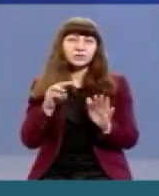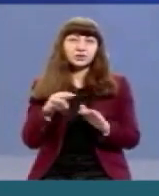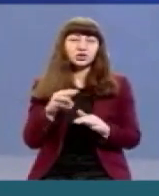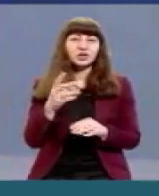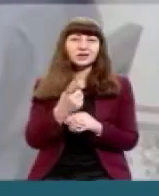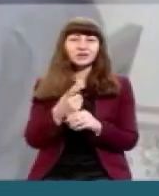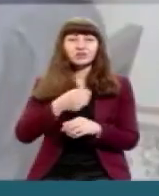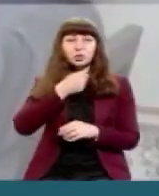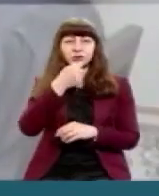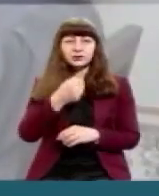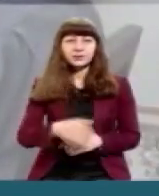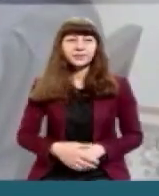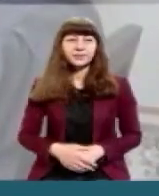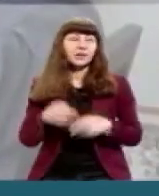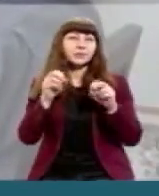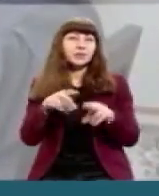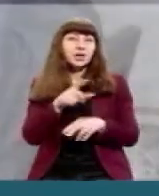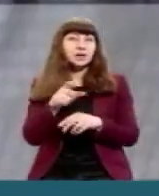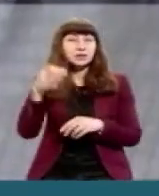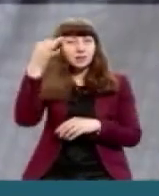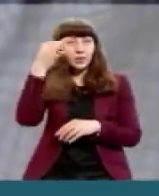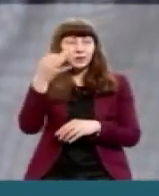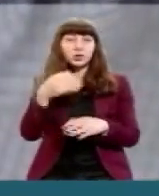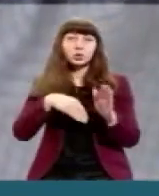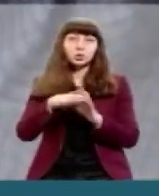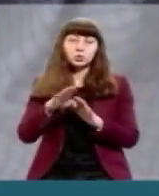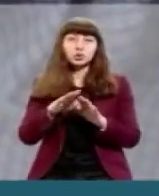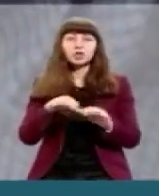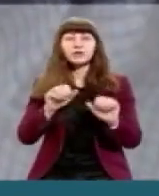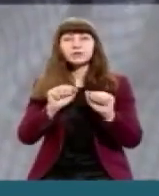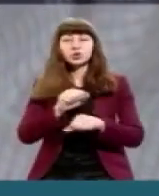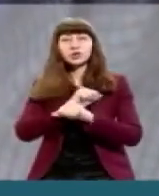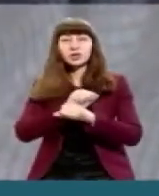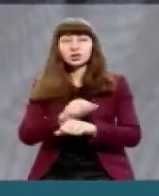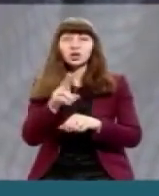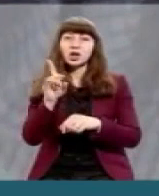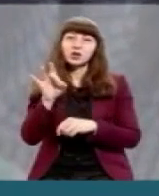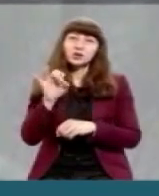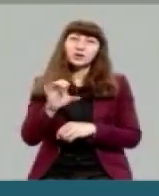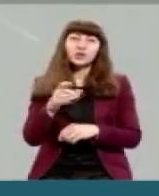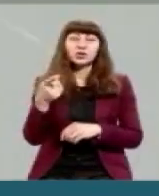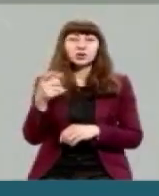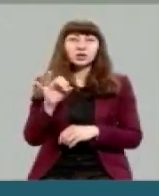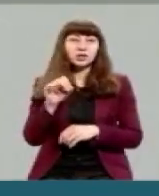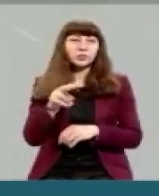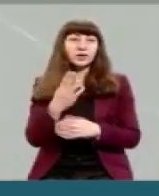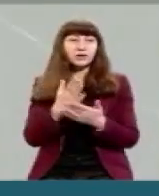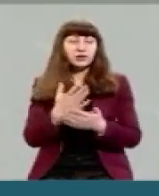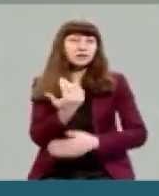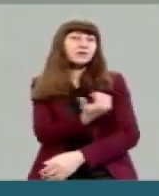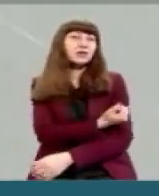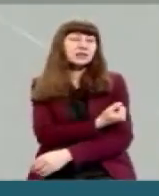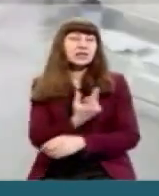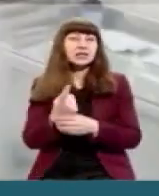взрослый контингент. Специалисты в очередной раз напоминают, что лучшим способом защиты от коронавирусной инфекции является вакцинация.